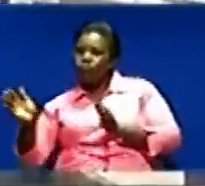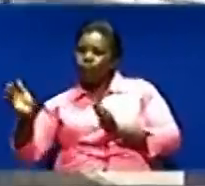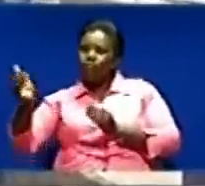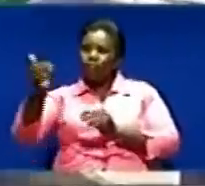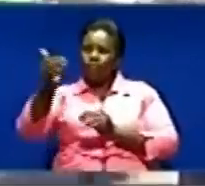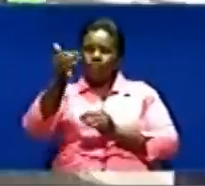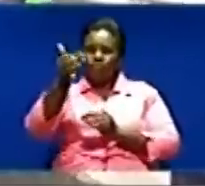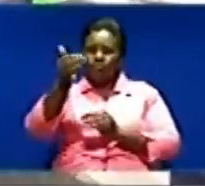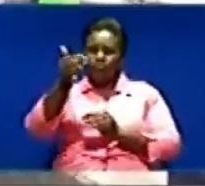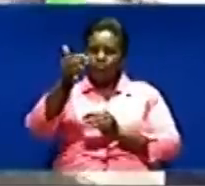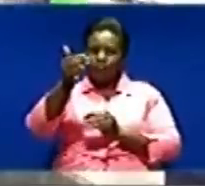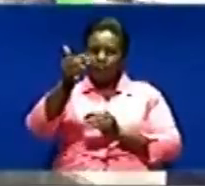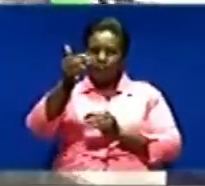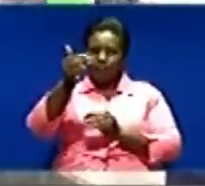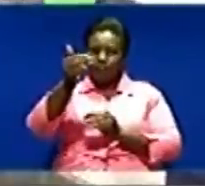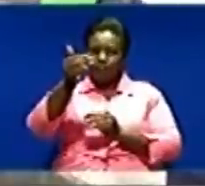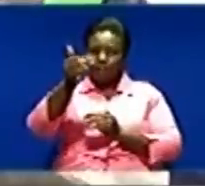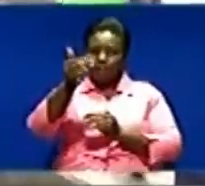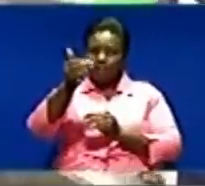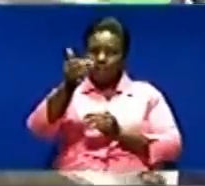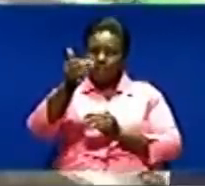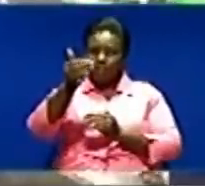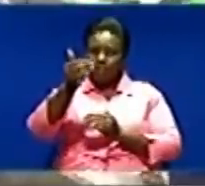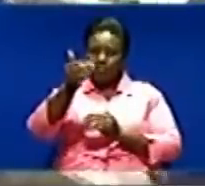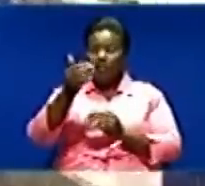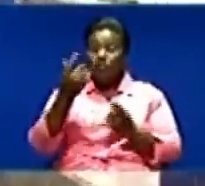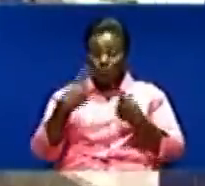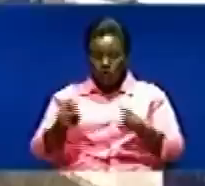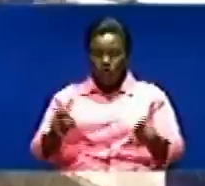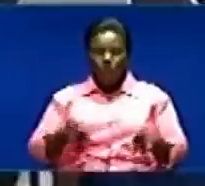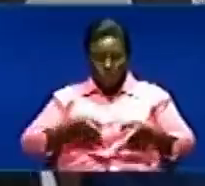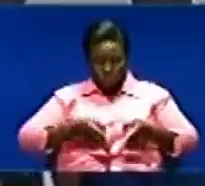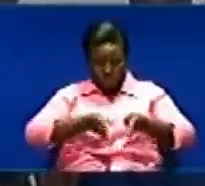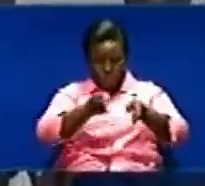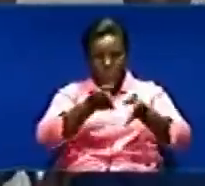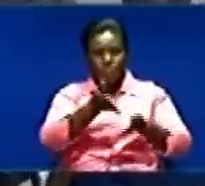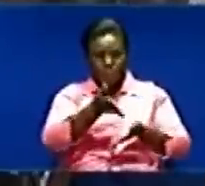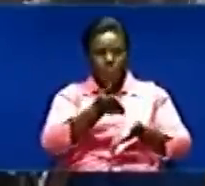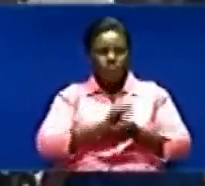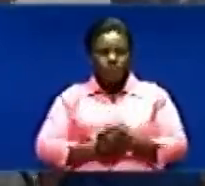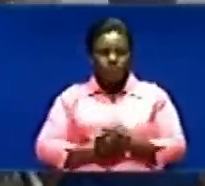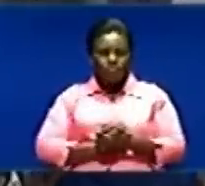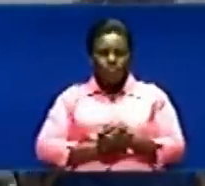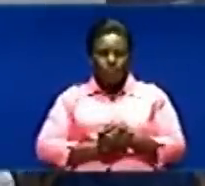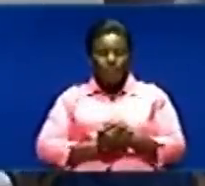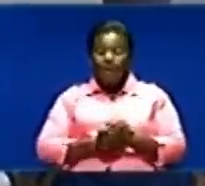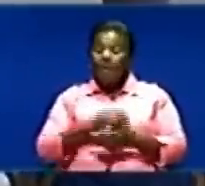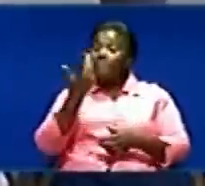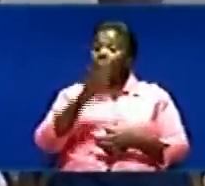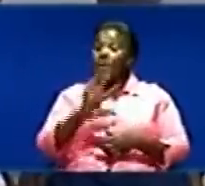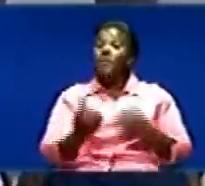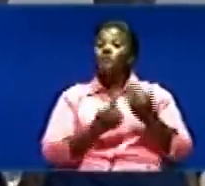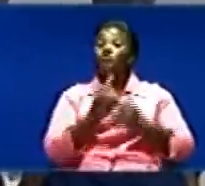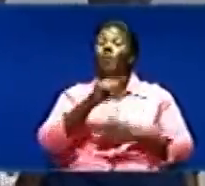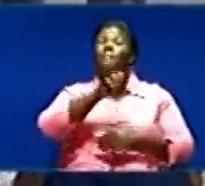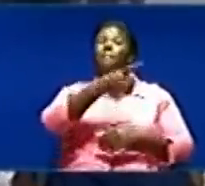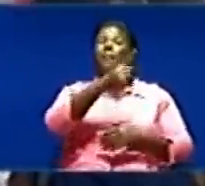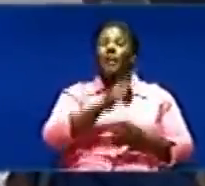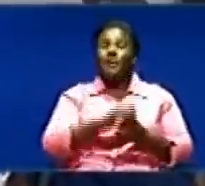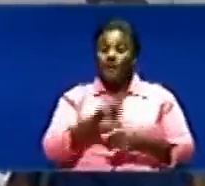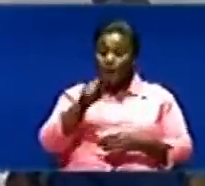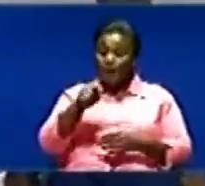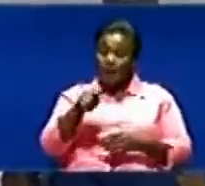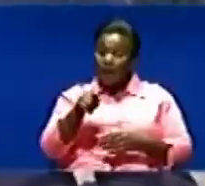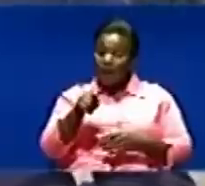njia za zingine tofauti na ya hapa. Mbaji pamoja natoka mbali lakini mchanga. Kwa sababu pale mchanga